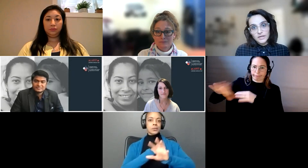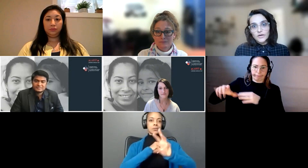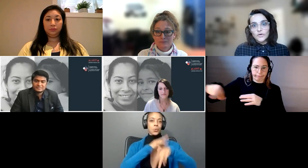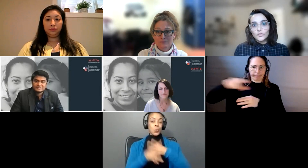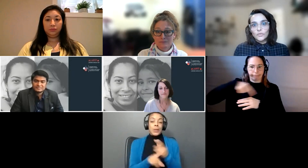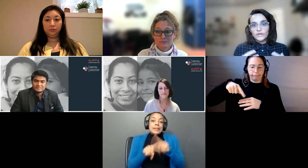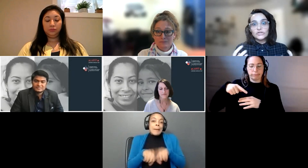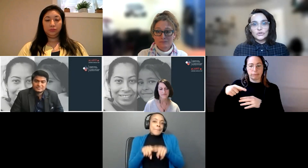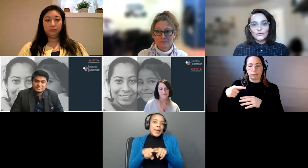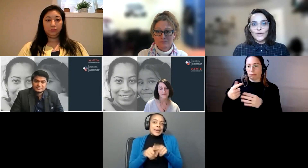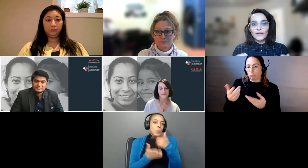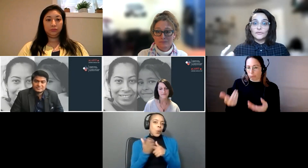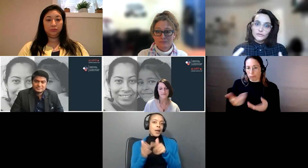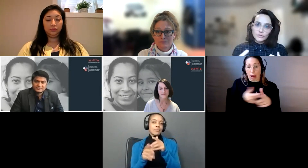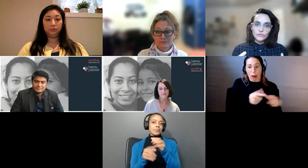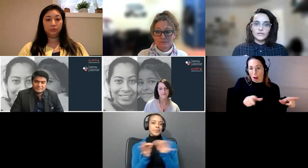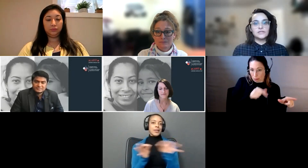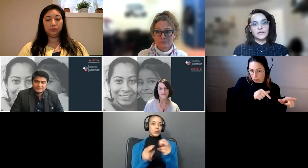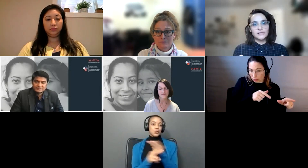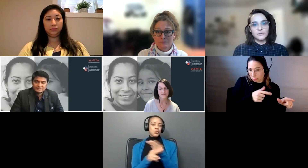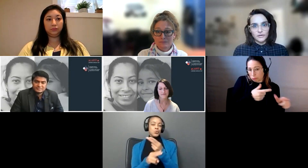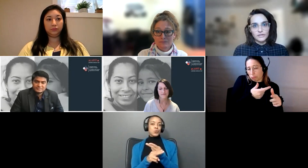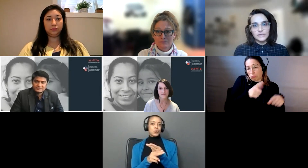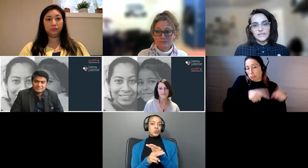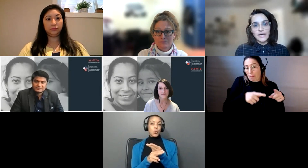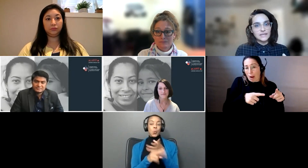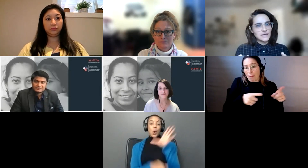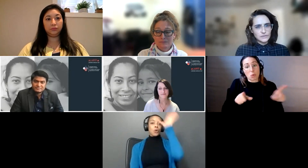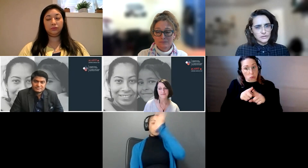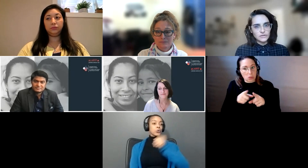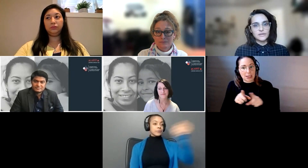Et indépendamment de la langue que nous parlons, nous assumons,